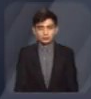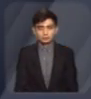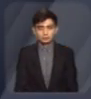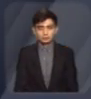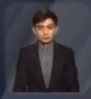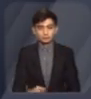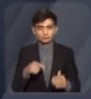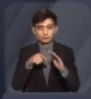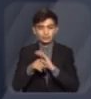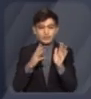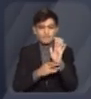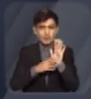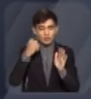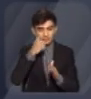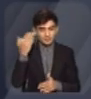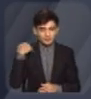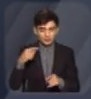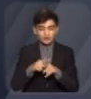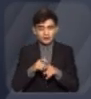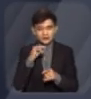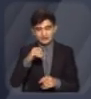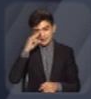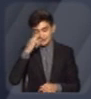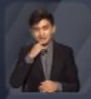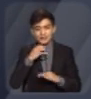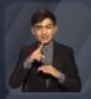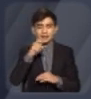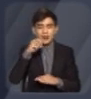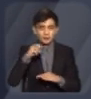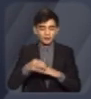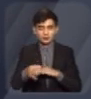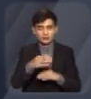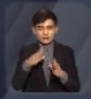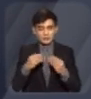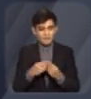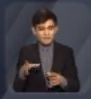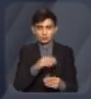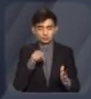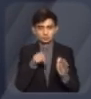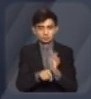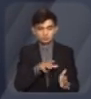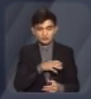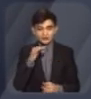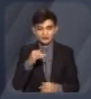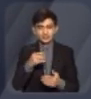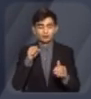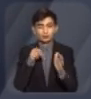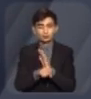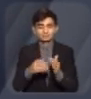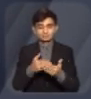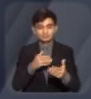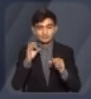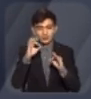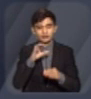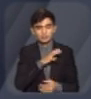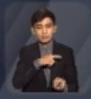В лихие 90-е в западно-казахстанской области убили предпринимателя и всю его семью. Что перед смертью успела сообщить супруга бизнесмена?